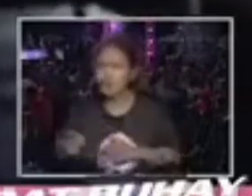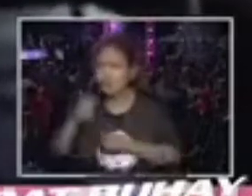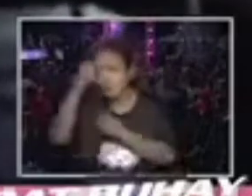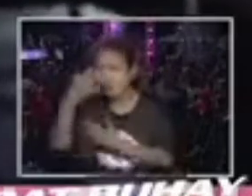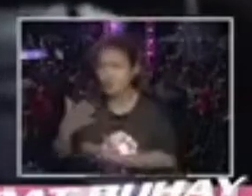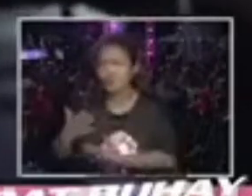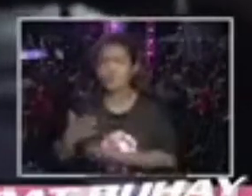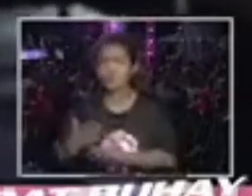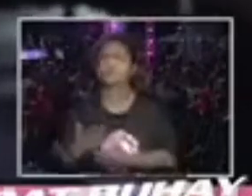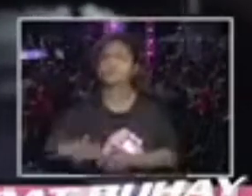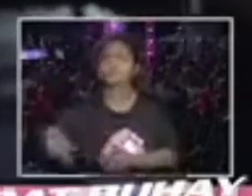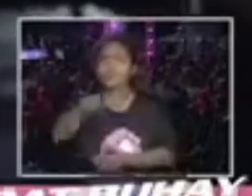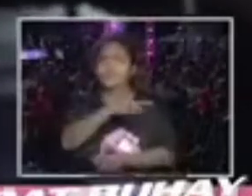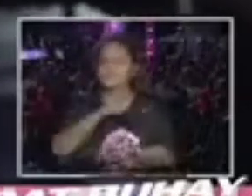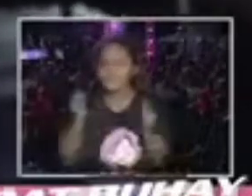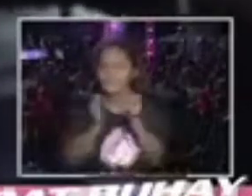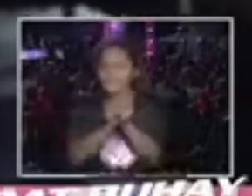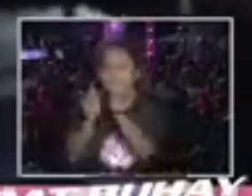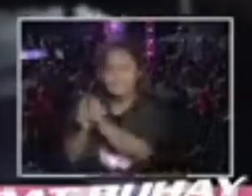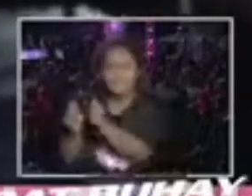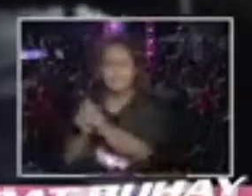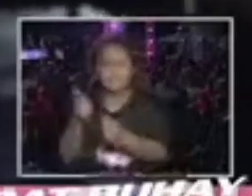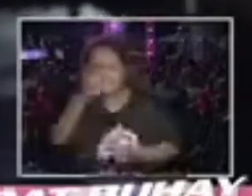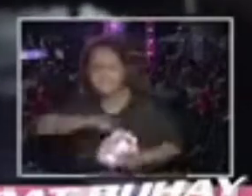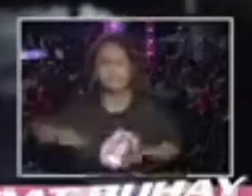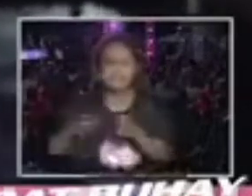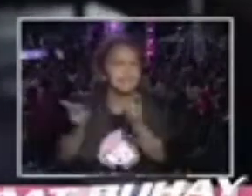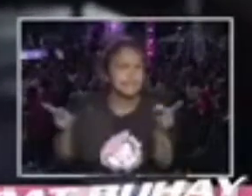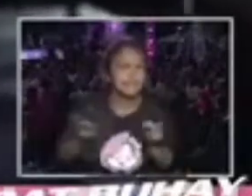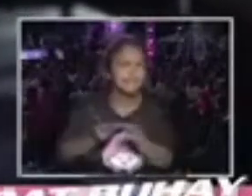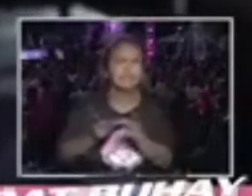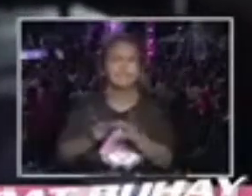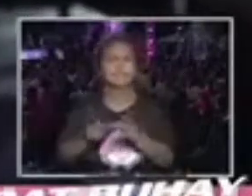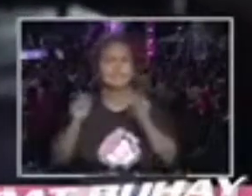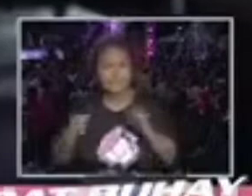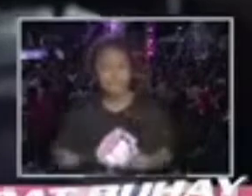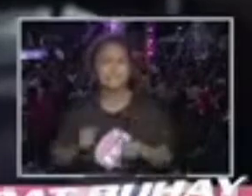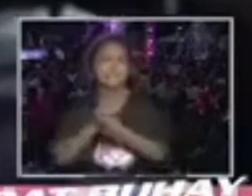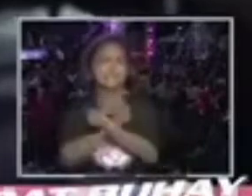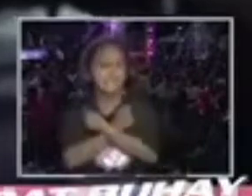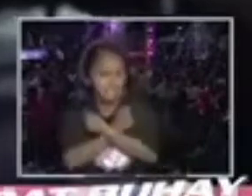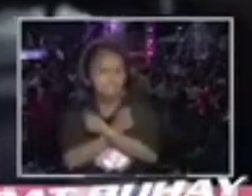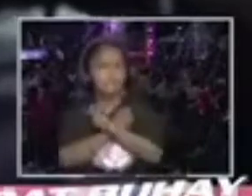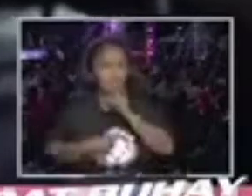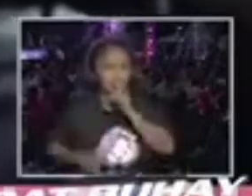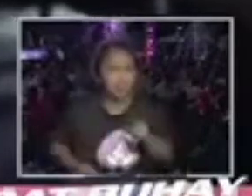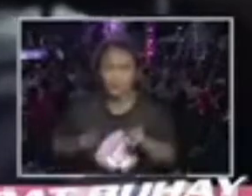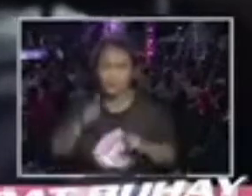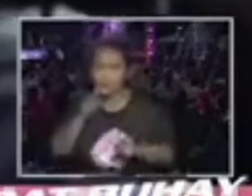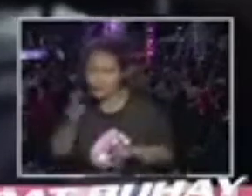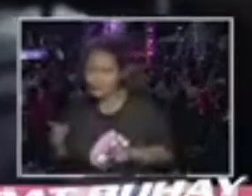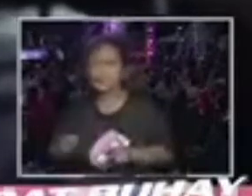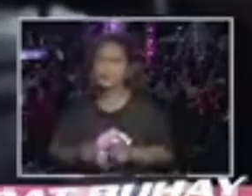Napupuntahan tayo nasaan man tayo. Namamahalin tayo ng tunay.